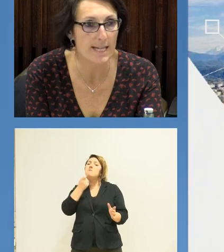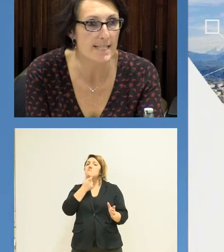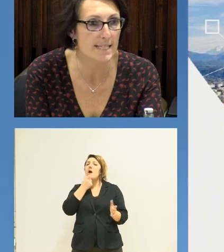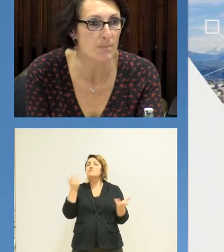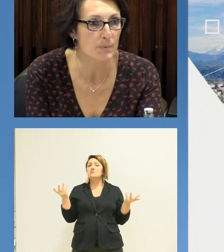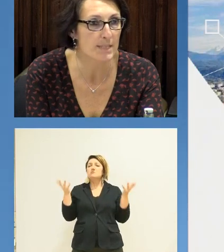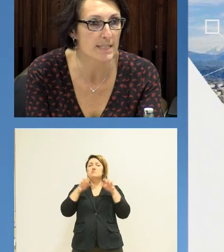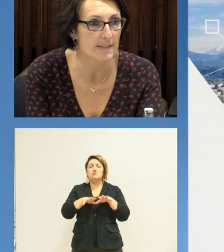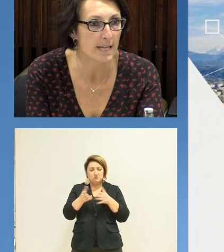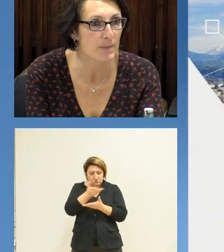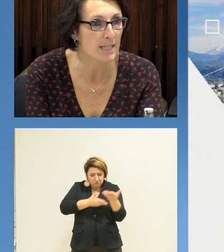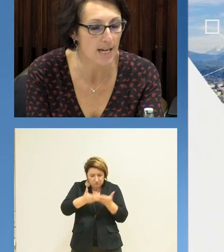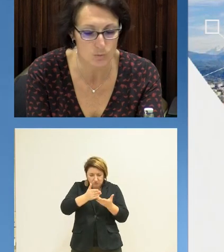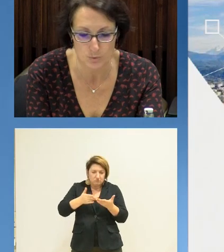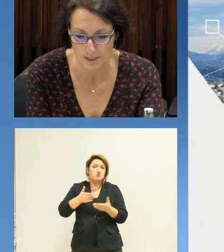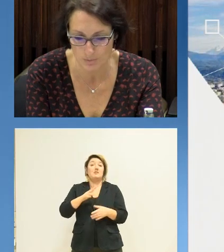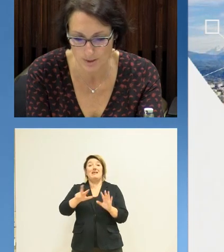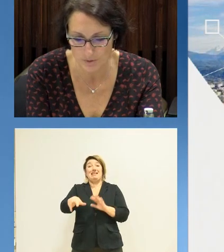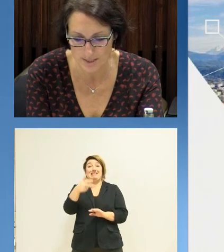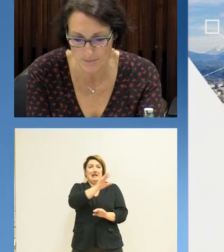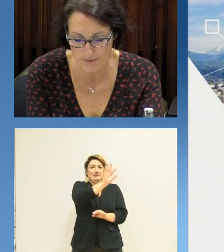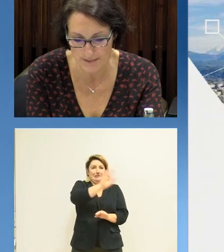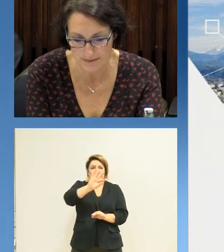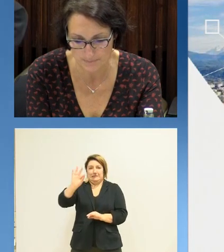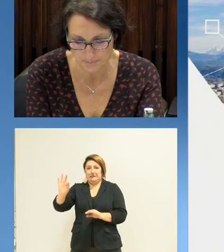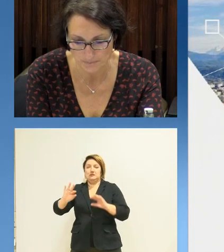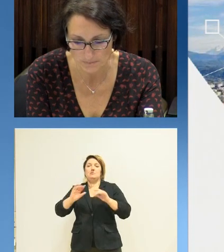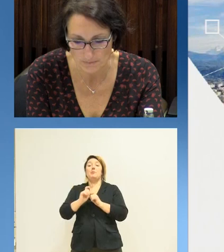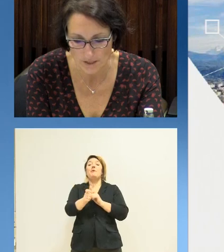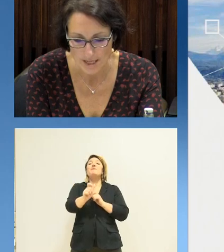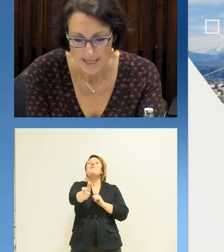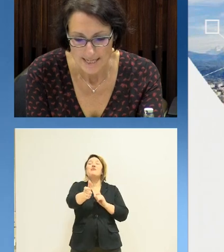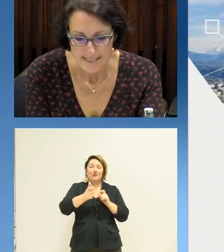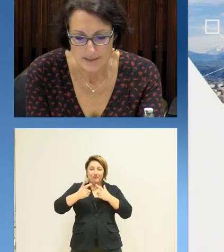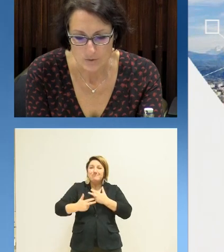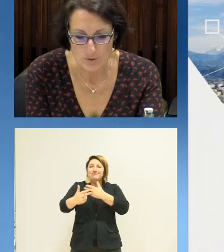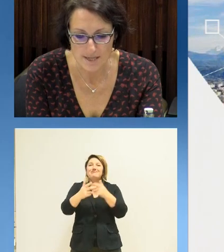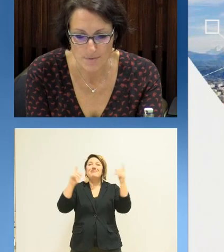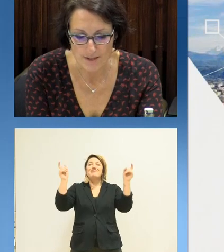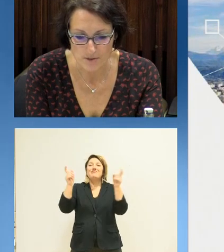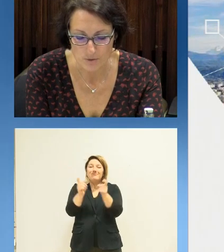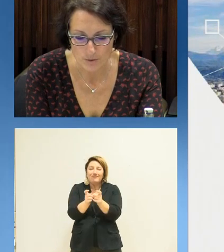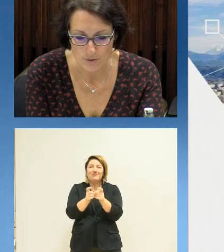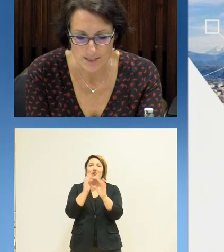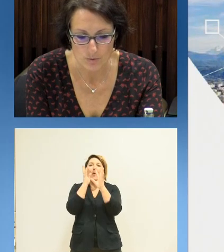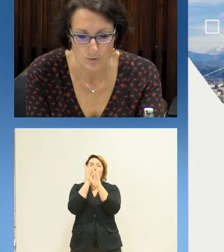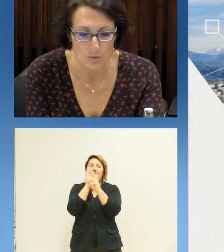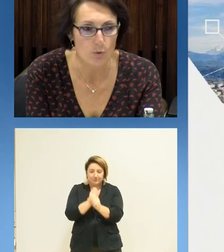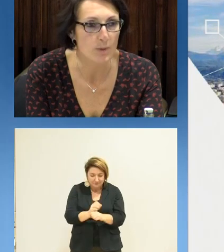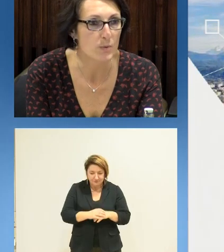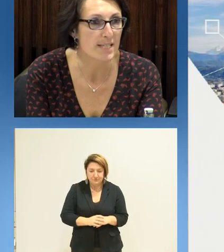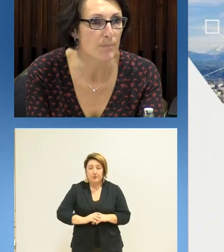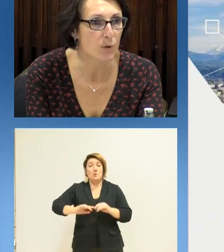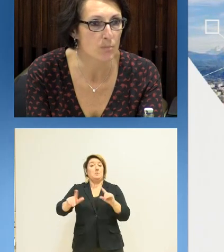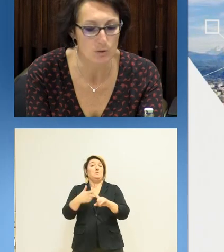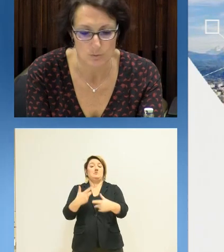très équipe qui était amené à concourir pour la deuxième phase cette deuxième phase s'est conclu